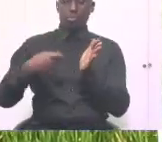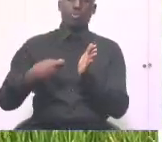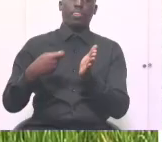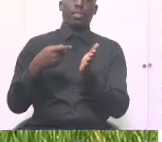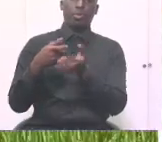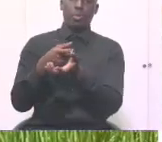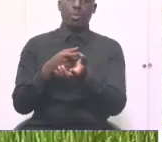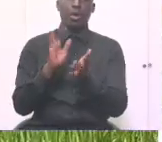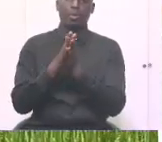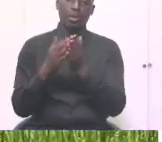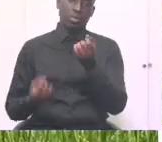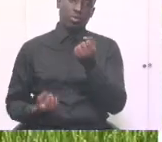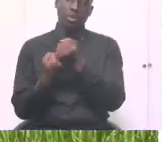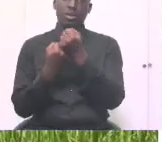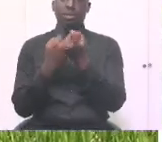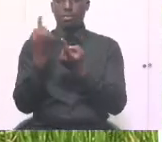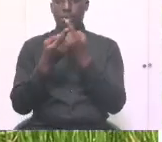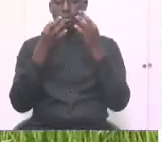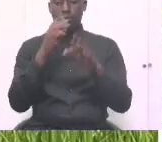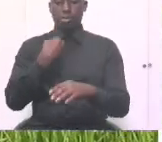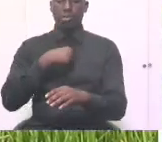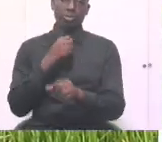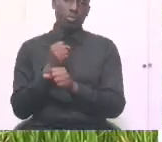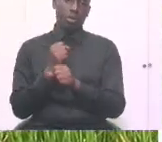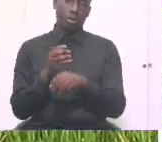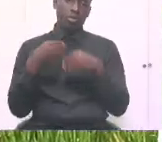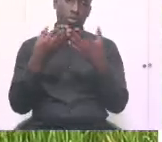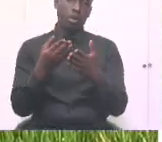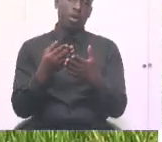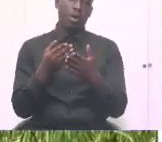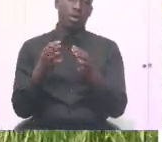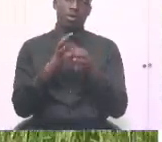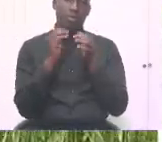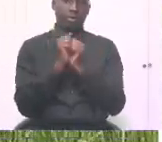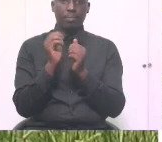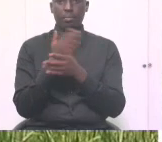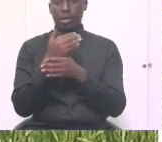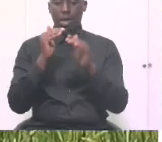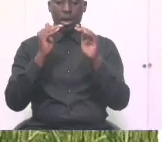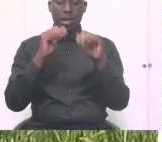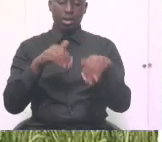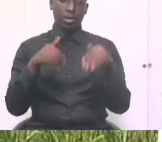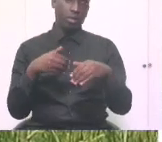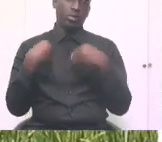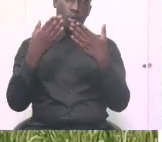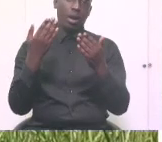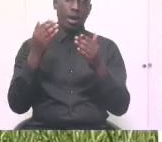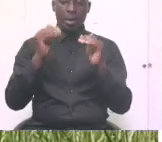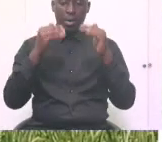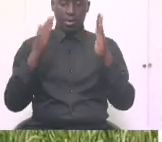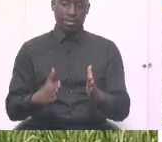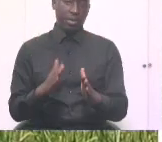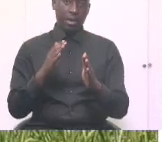n'iyi nkunganire. Bimwe mu byo turimo gukora ni uguha ubufatanye na Minagri, ni uguha abahinzi